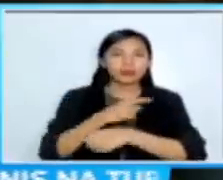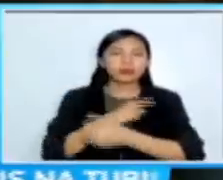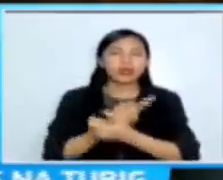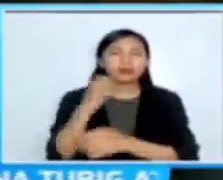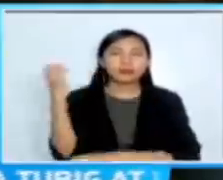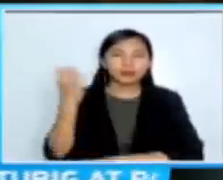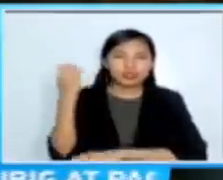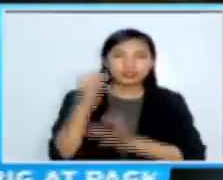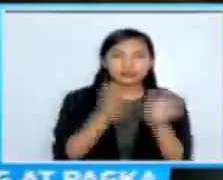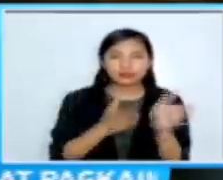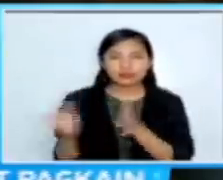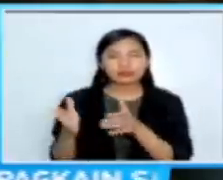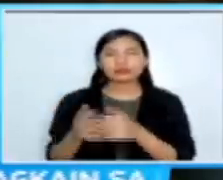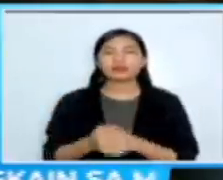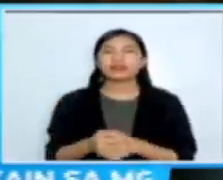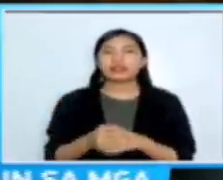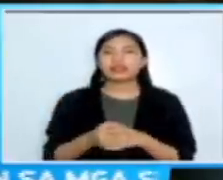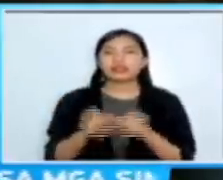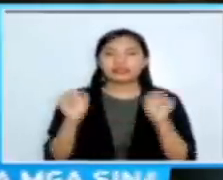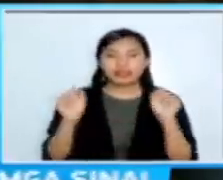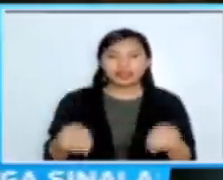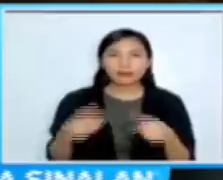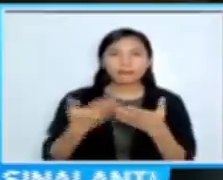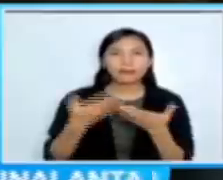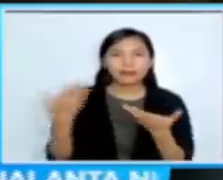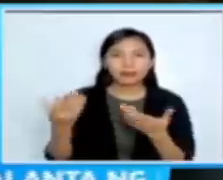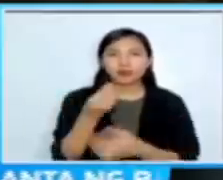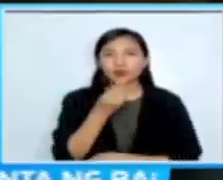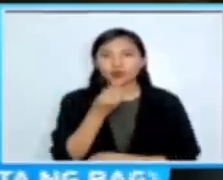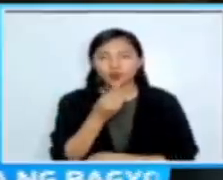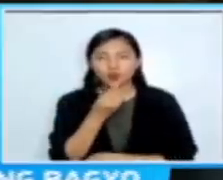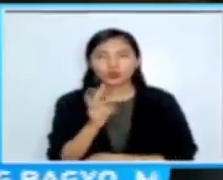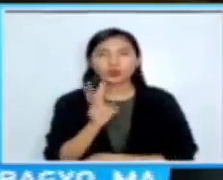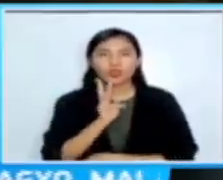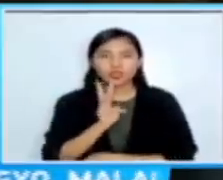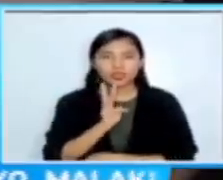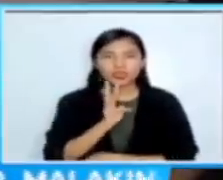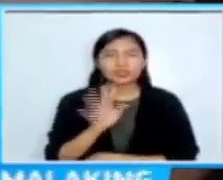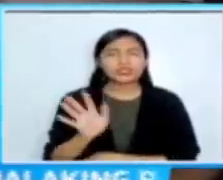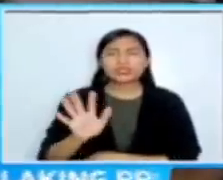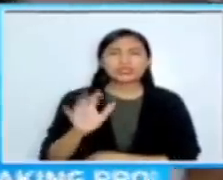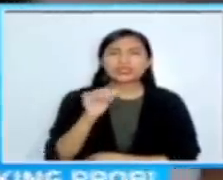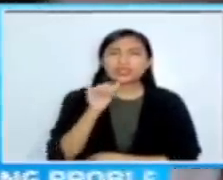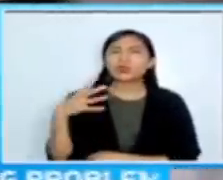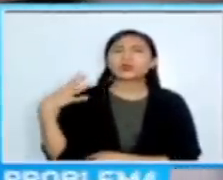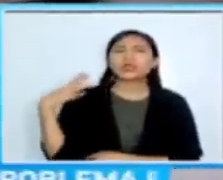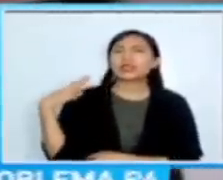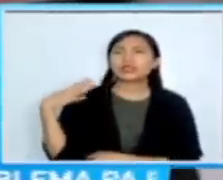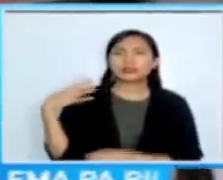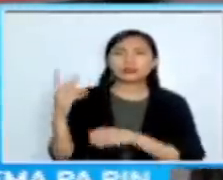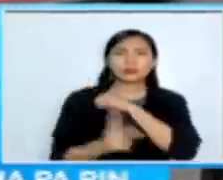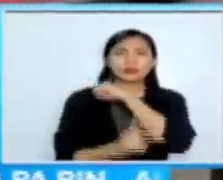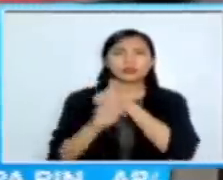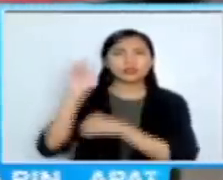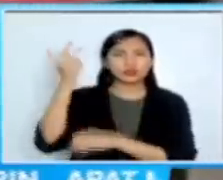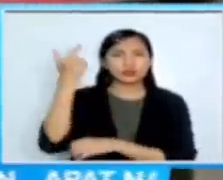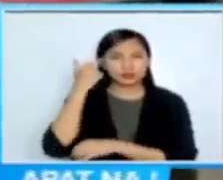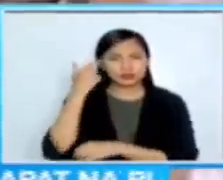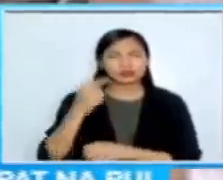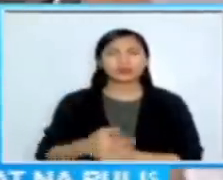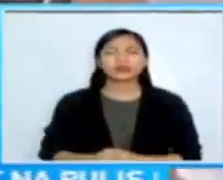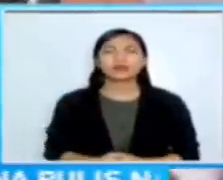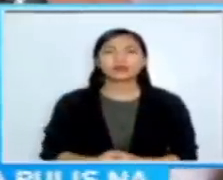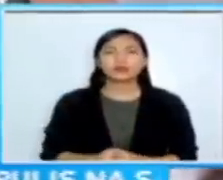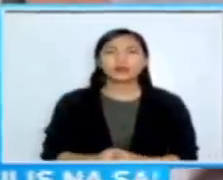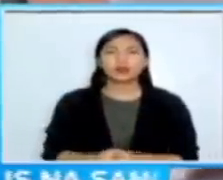can emergency procure food and water. Please do not wait for the provincial government. Wagas ang pila sa mga remittance center sa sentro